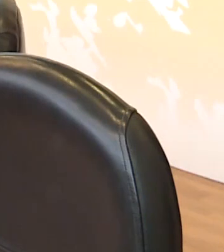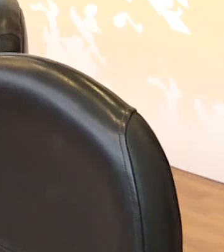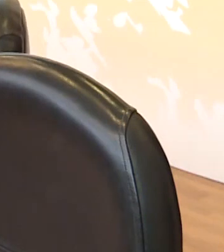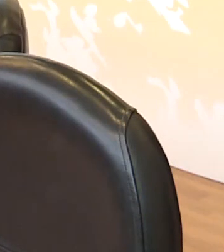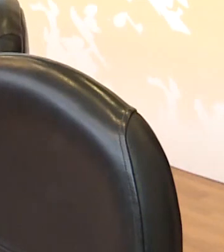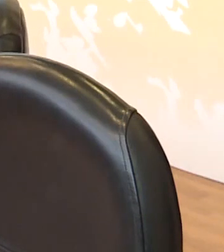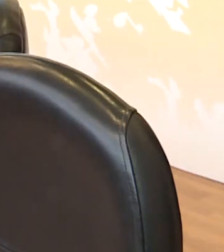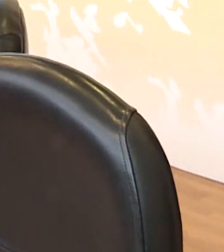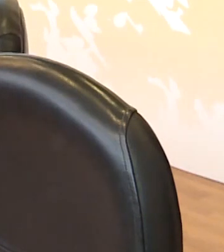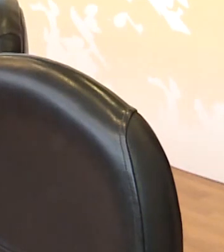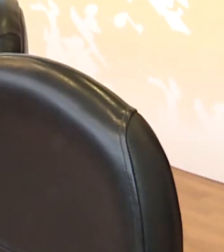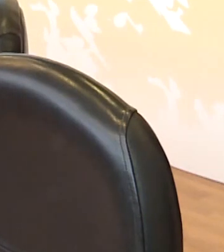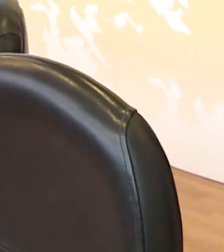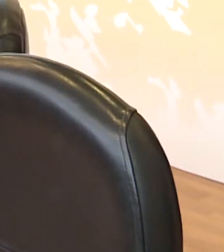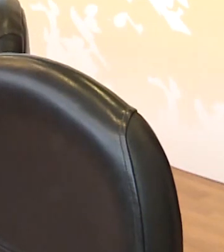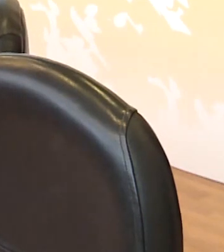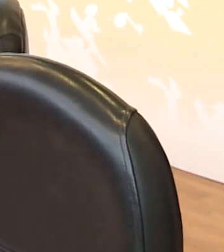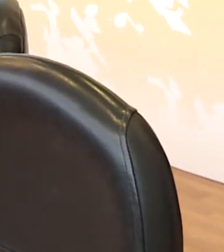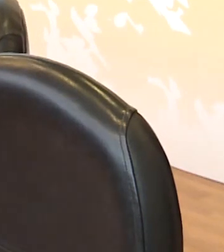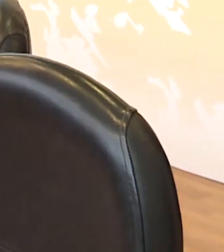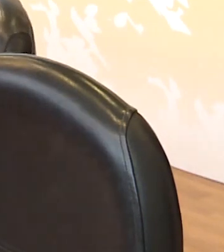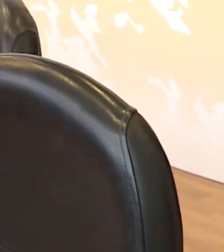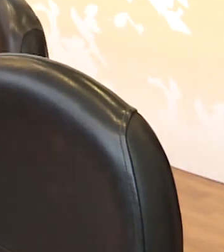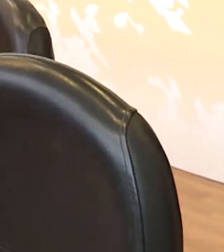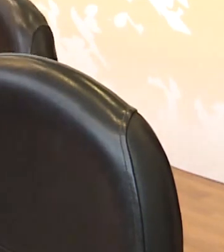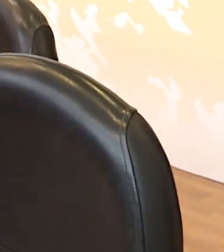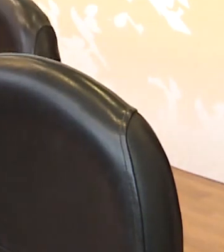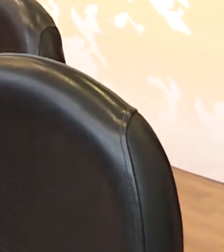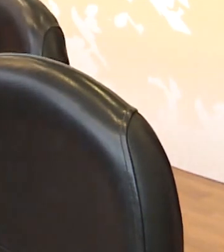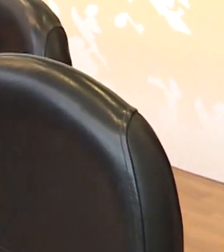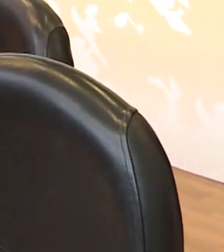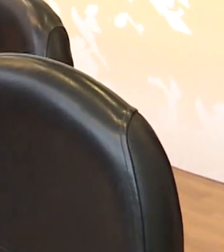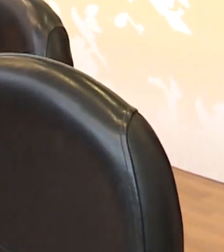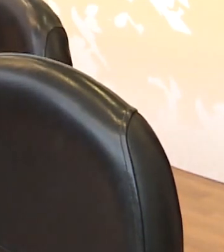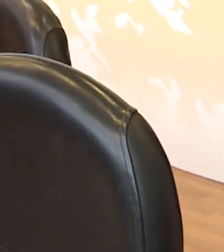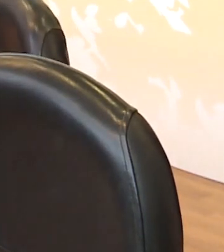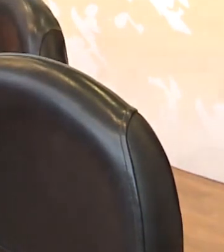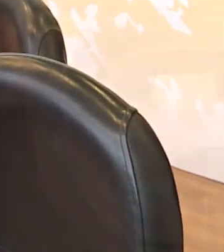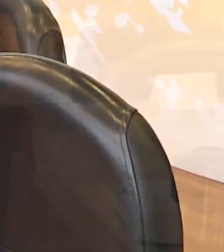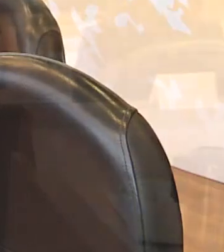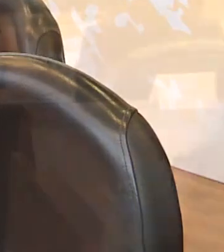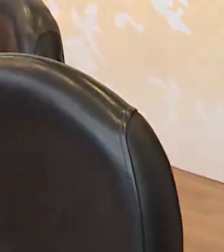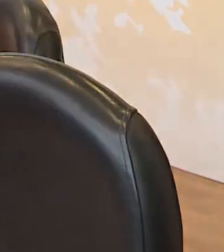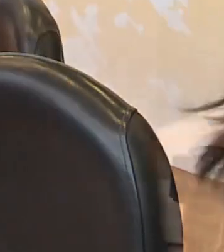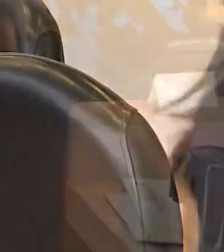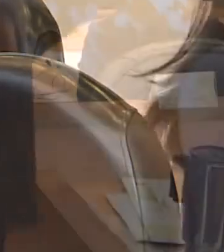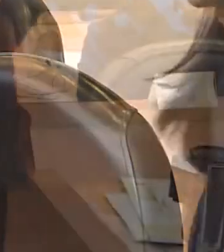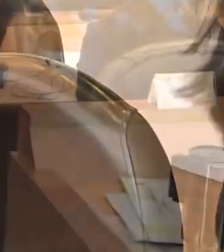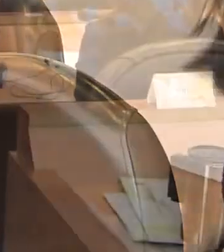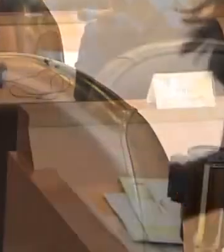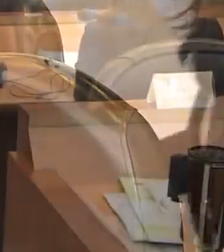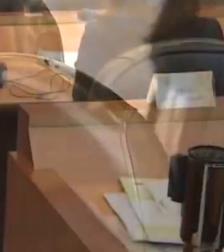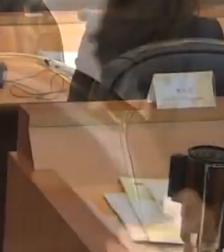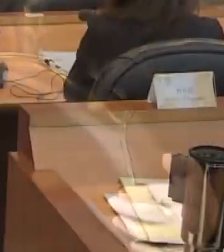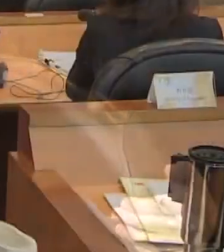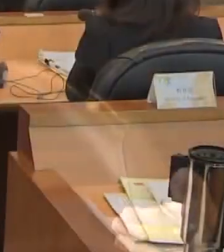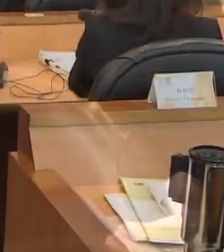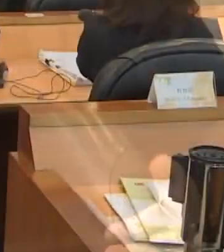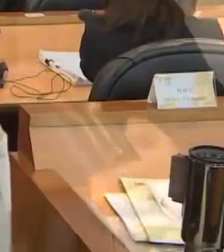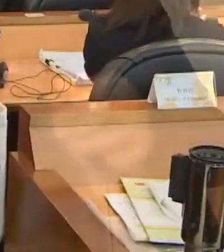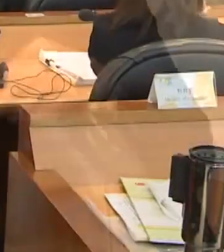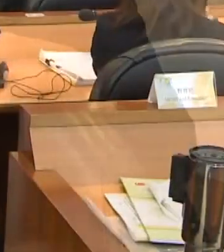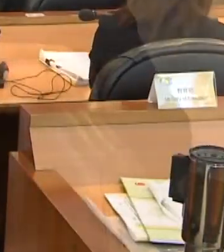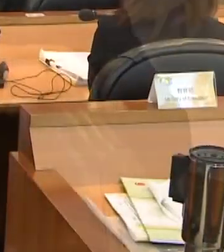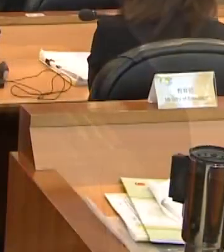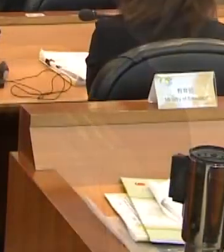份，于今日下午5点以前交由主办单位。再次提醒，请司法院、教育部、法务部提